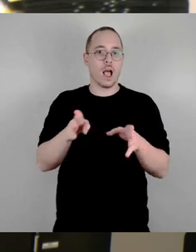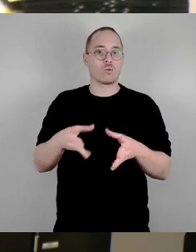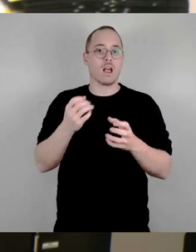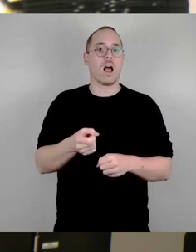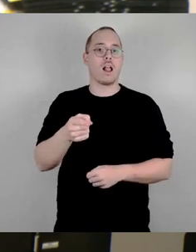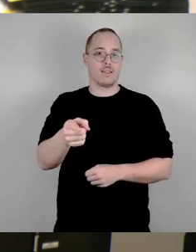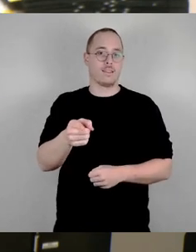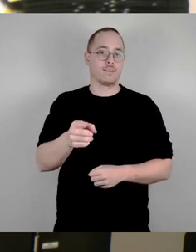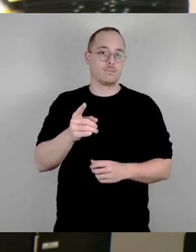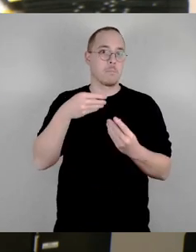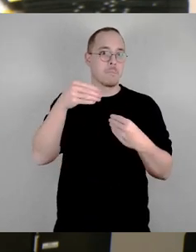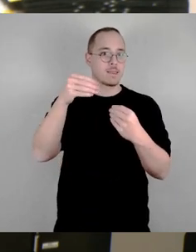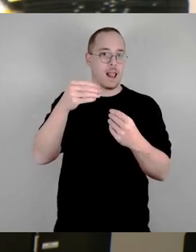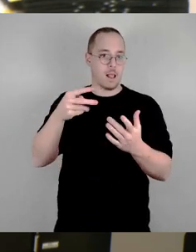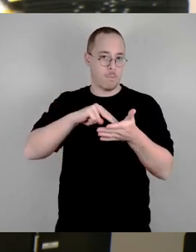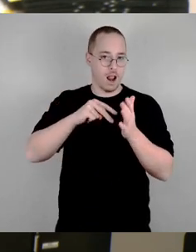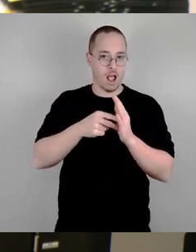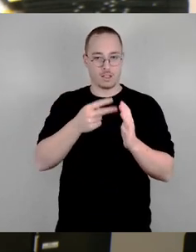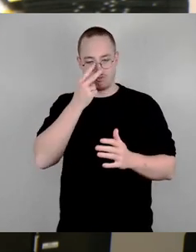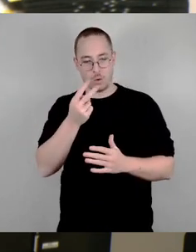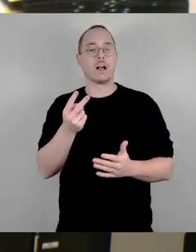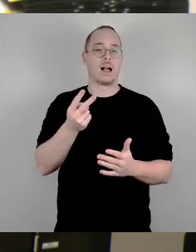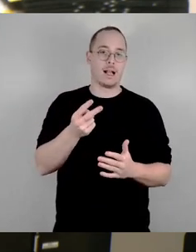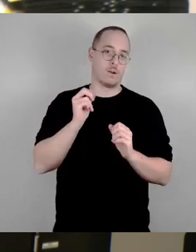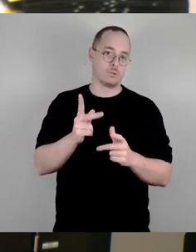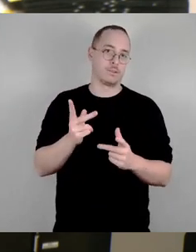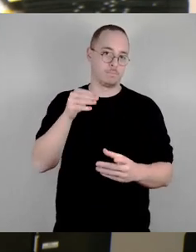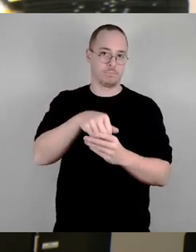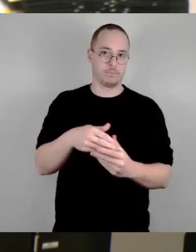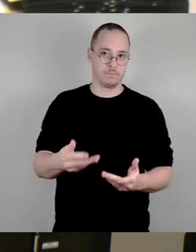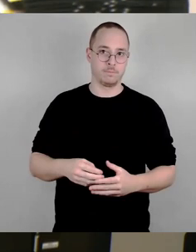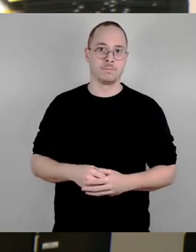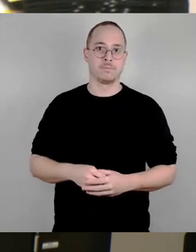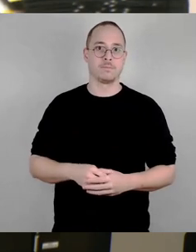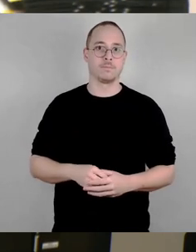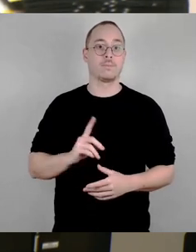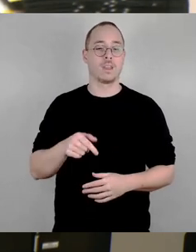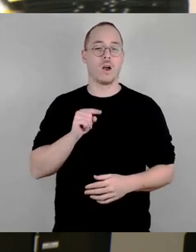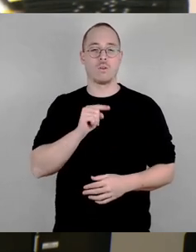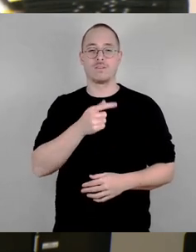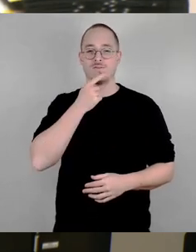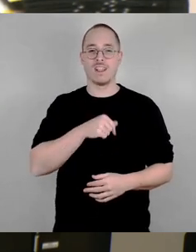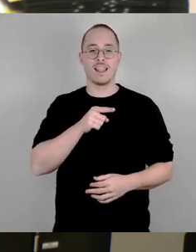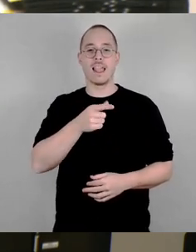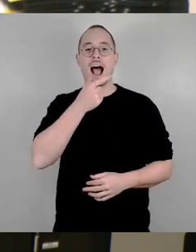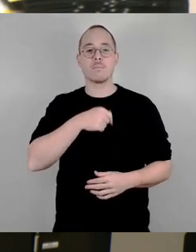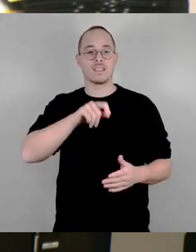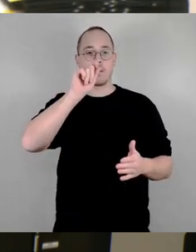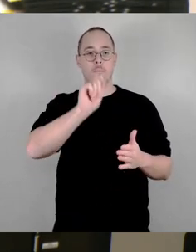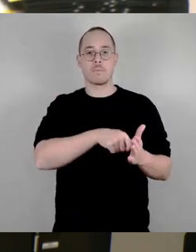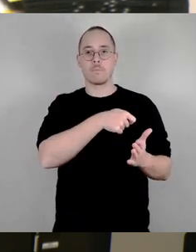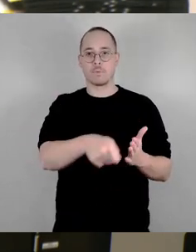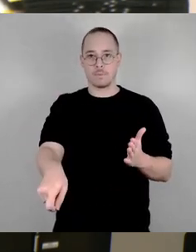ebenfalls von der Verwaltungsvorlage im Sportausschuss die Absicht rausgestrichen, das GEDER-Konzept mit in das